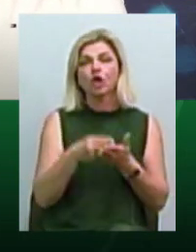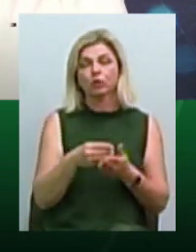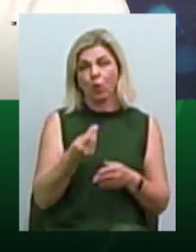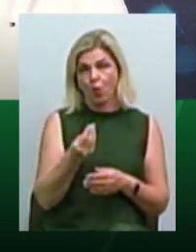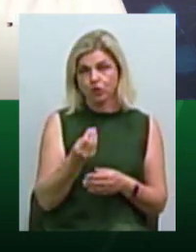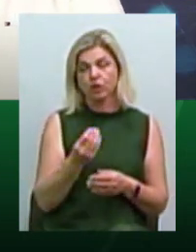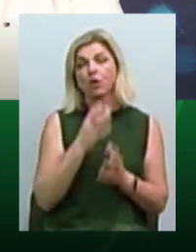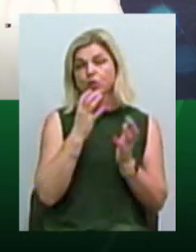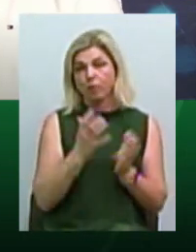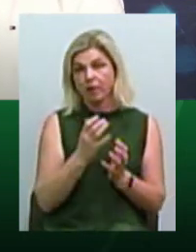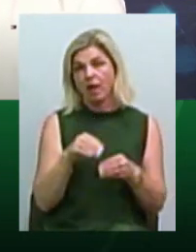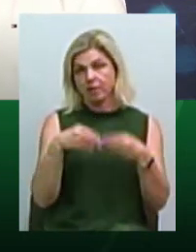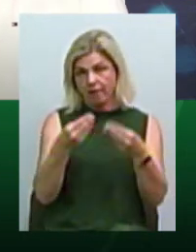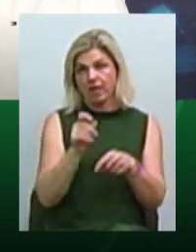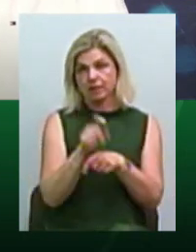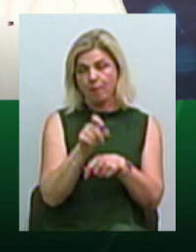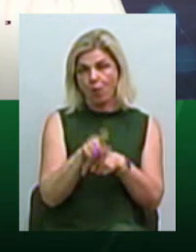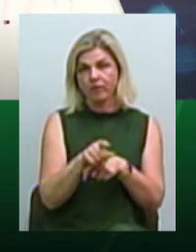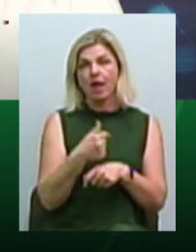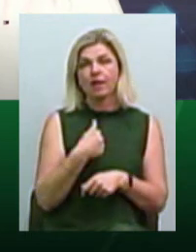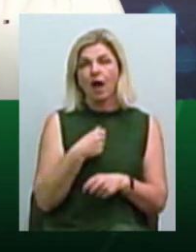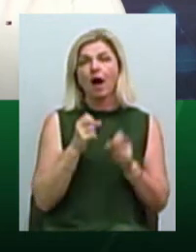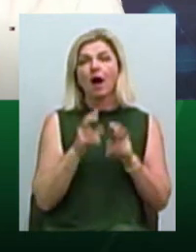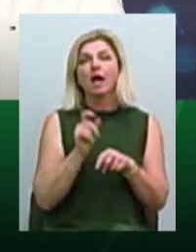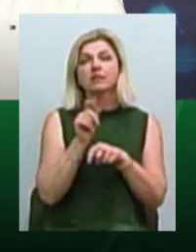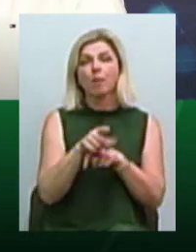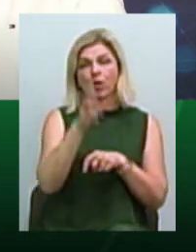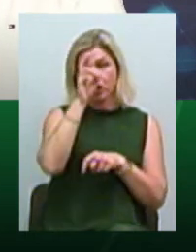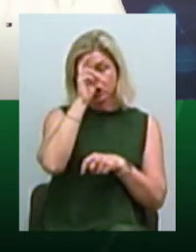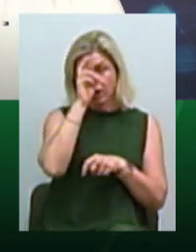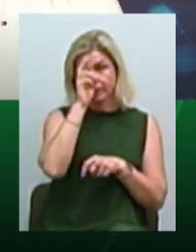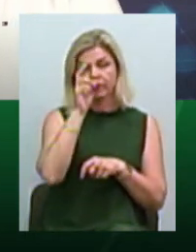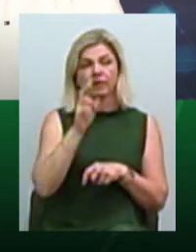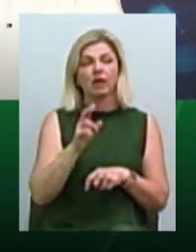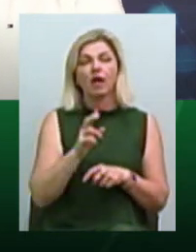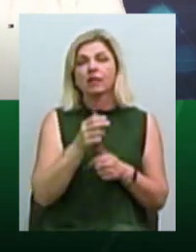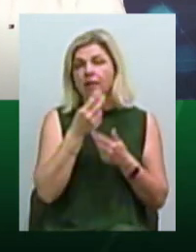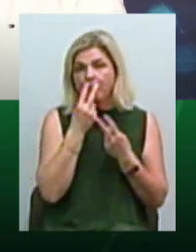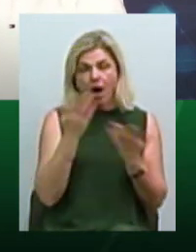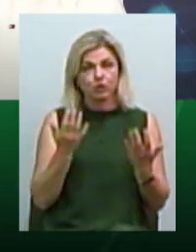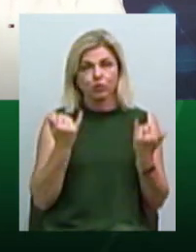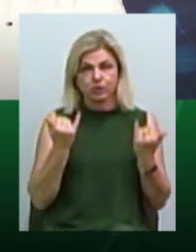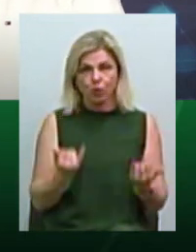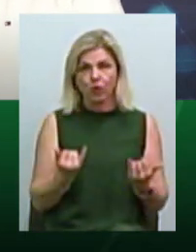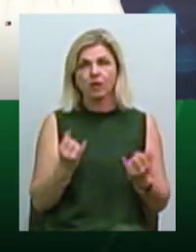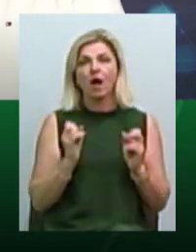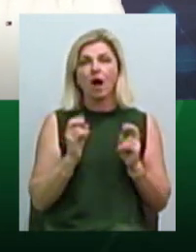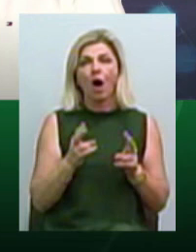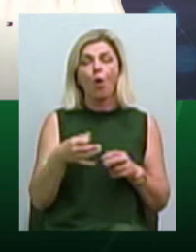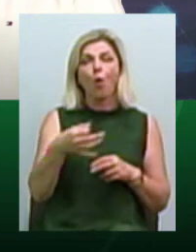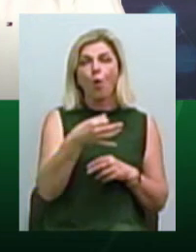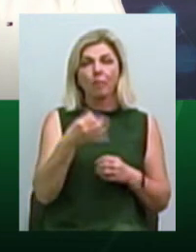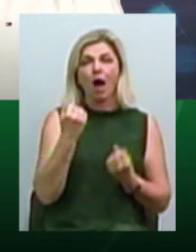їх і давайте їм замовлення. Але я, як замовник державний, по державним дорогам, не бачу на сьогоднішній день, як облавтодор